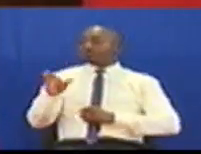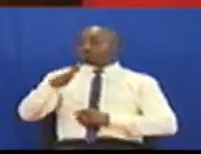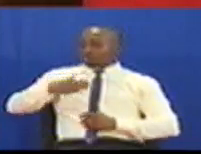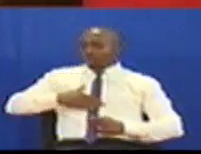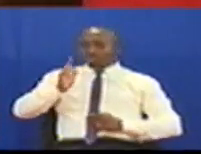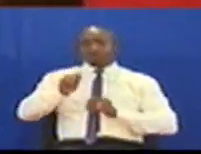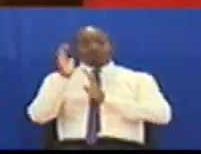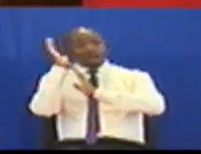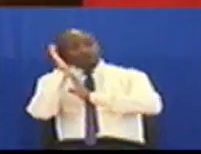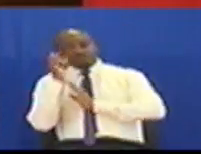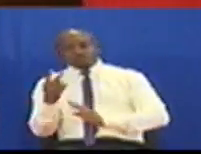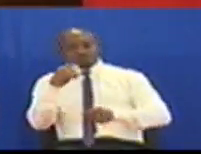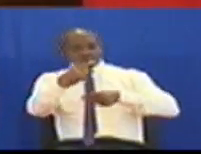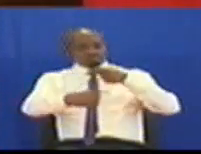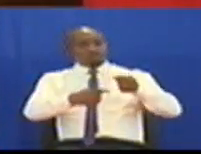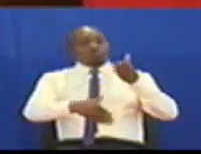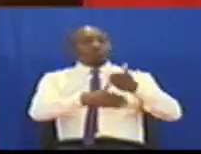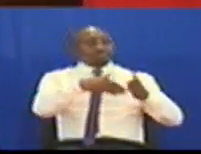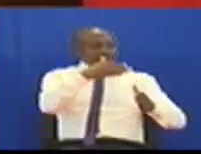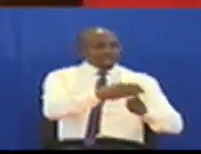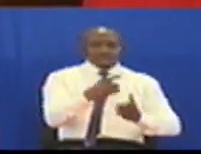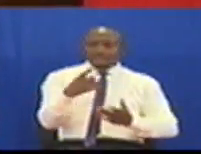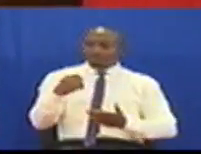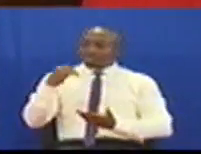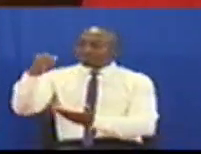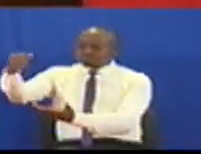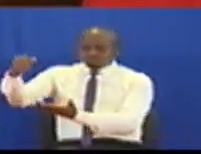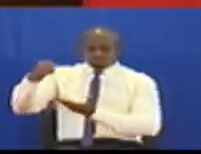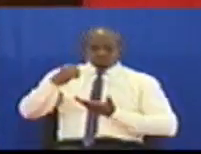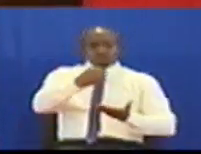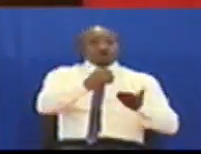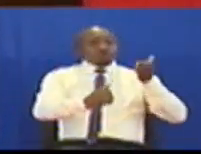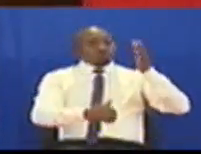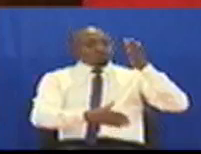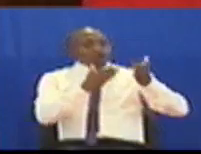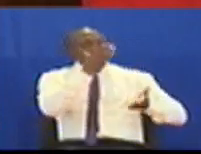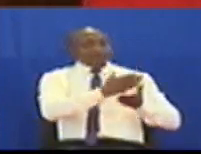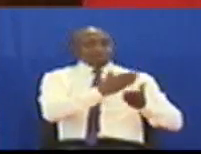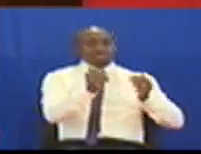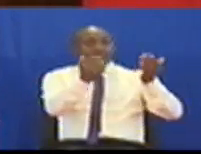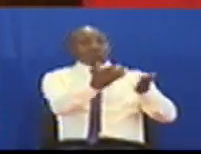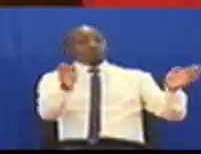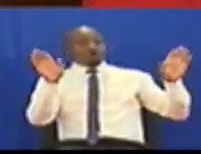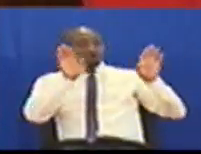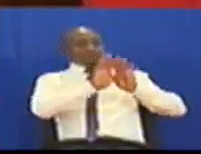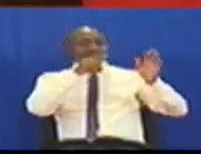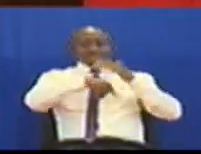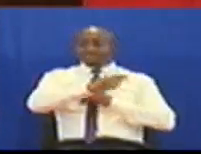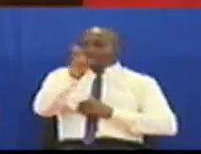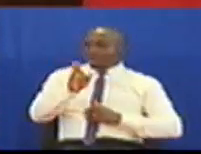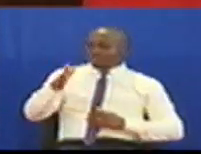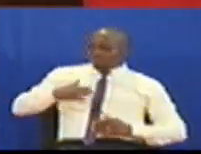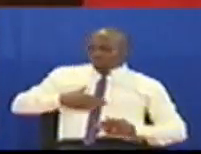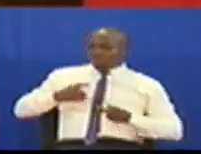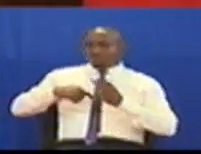mawili ambayo yanaendelea kujengwa. Tumepata pesa za kukamilisha maboma katika halmashauri yangu, na